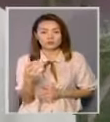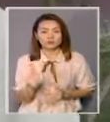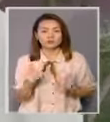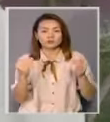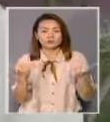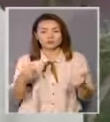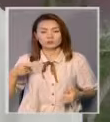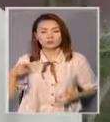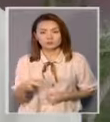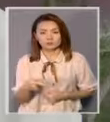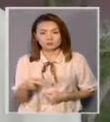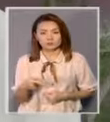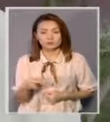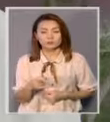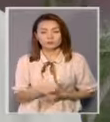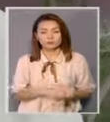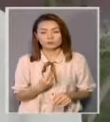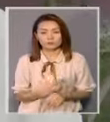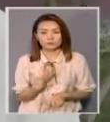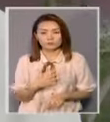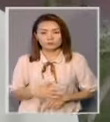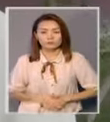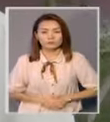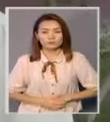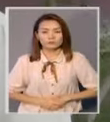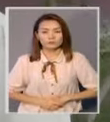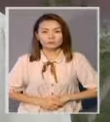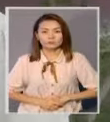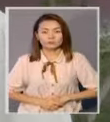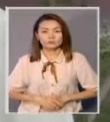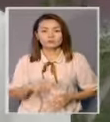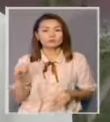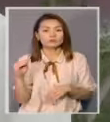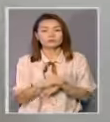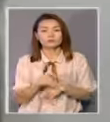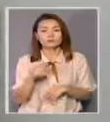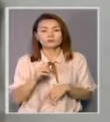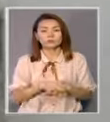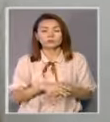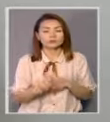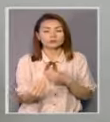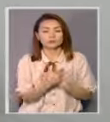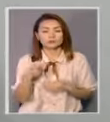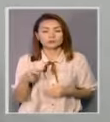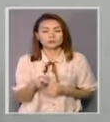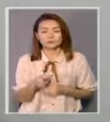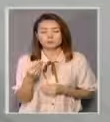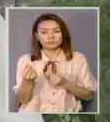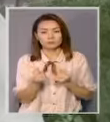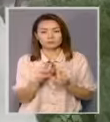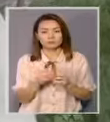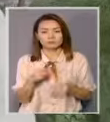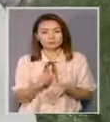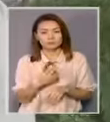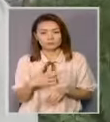сделали, а сейчас 1000. Я, знаете, ни в одном банке не видела, чтобы 1000 тенге была комиссия. Почему